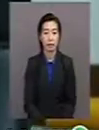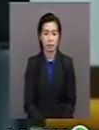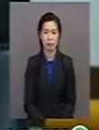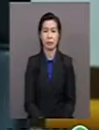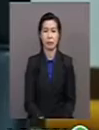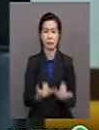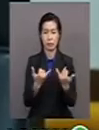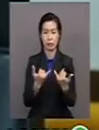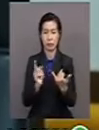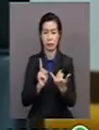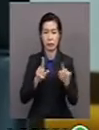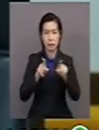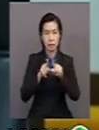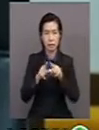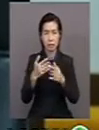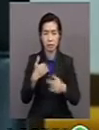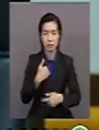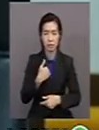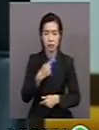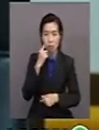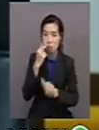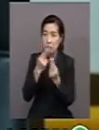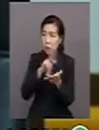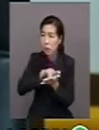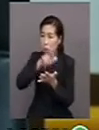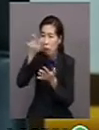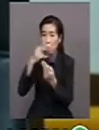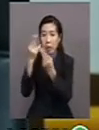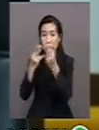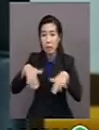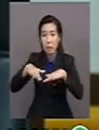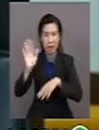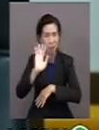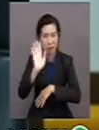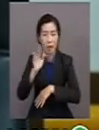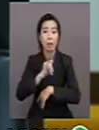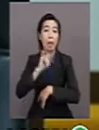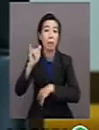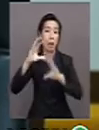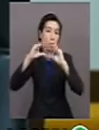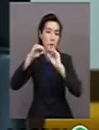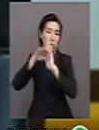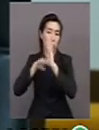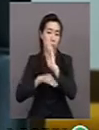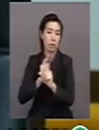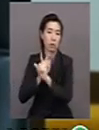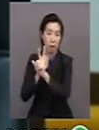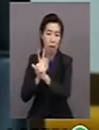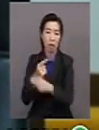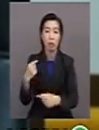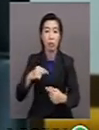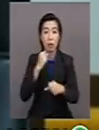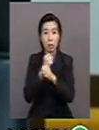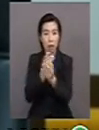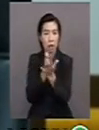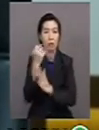ครั้งนี้มันไม่ใช่เป็นการไปเยี่ยมเยือนกันธรรมดาแต่เป็นเรื่องของการไปตามวาระการประชุมแล้วก็เป็นเรื่องงานของความมั่นค